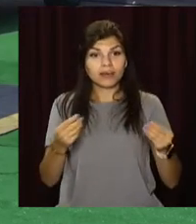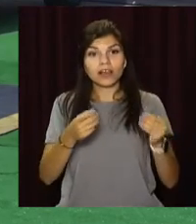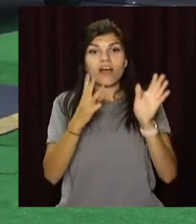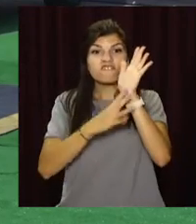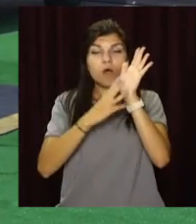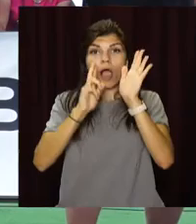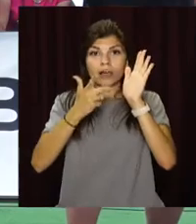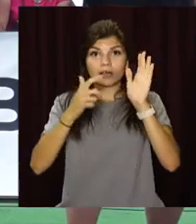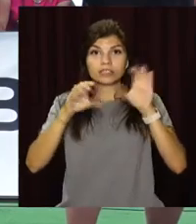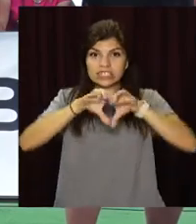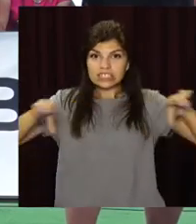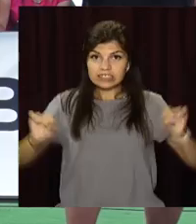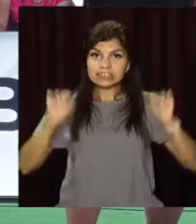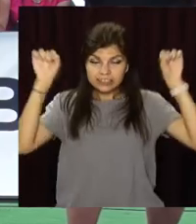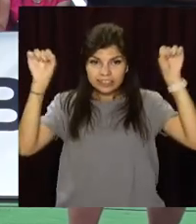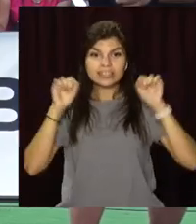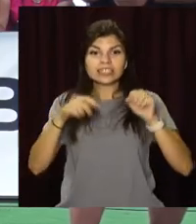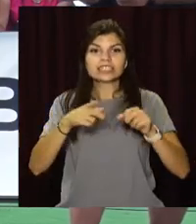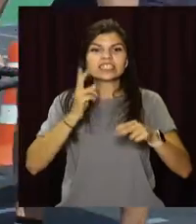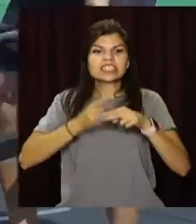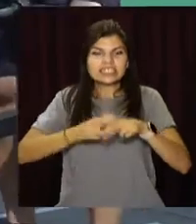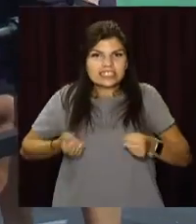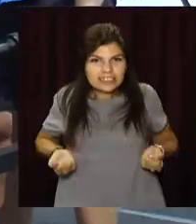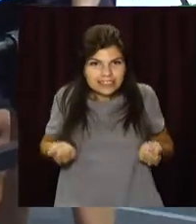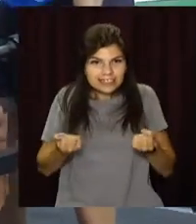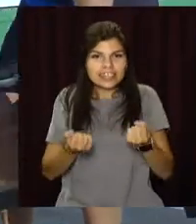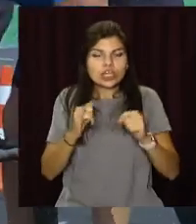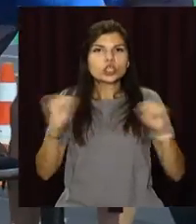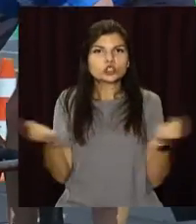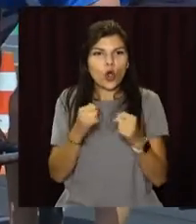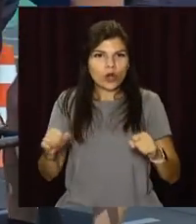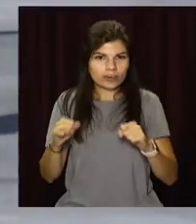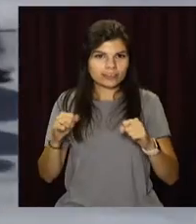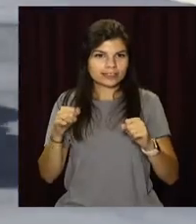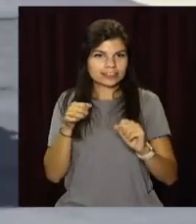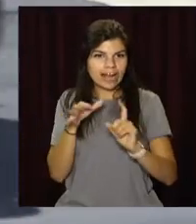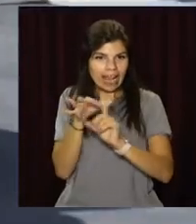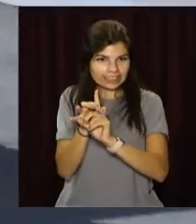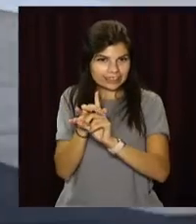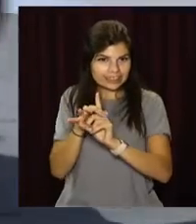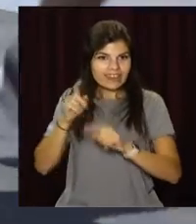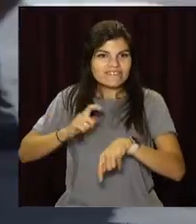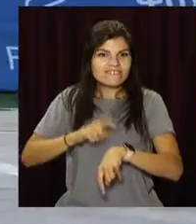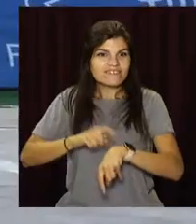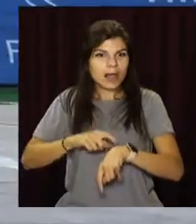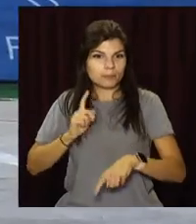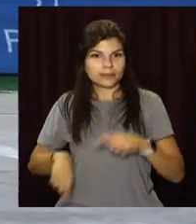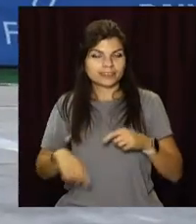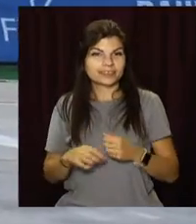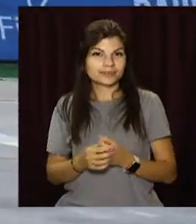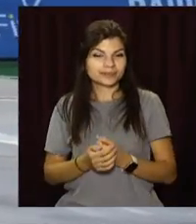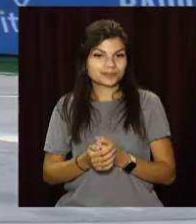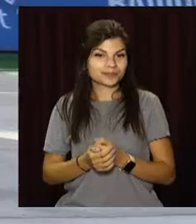дисциплін. Учасники піднімали 80-кілограмову колоду, переносили залізні валізи та змагалися на швидкість у естафетах.